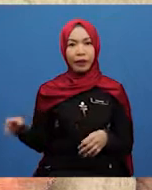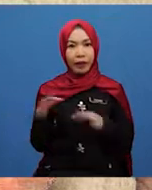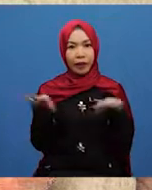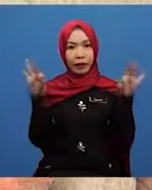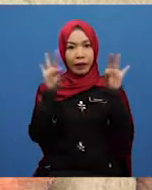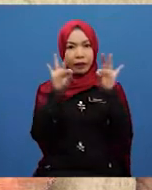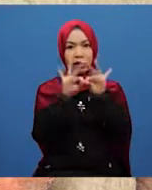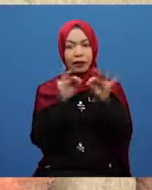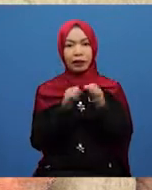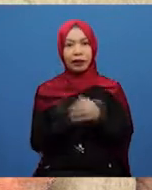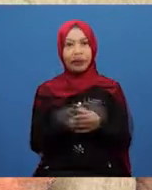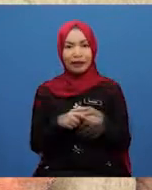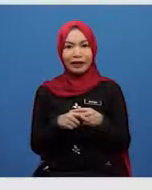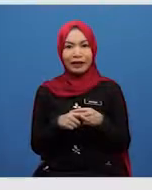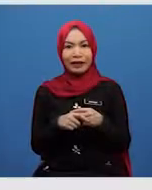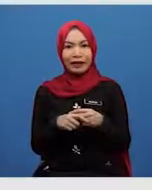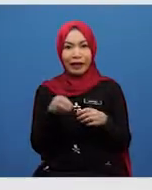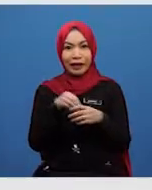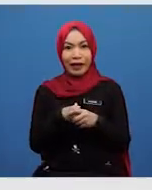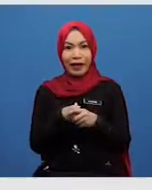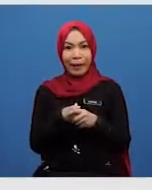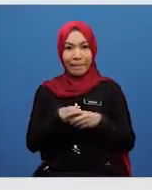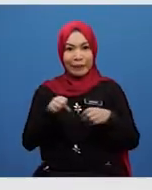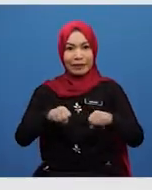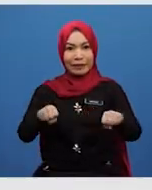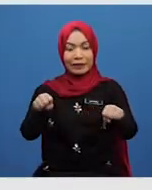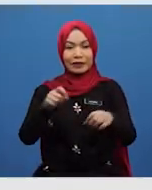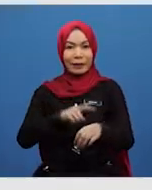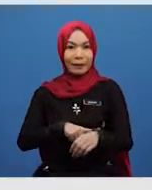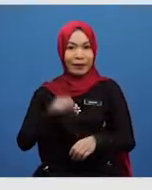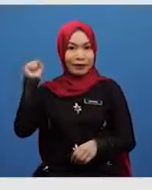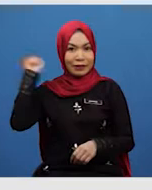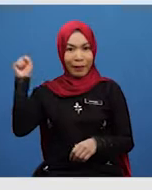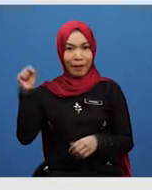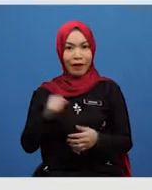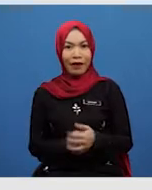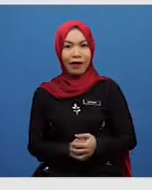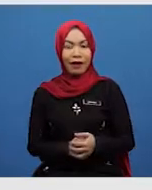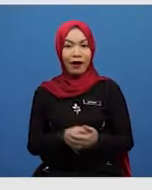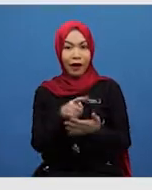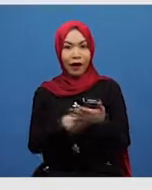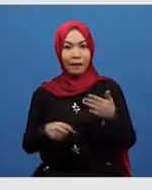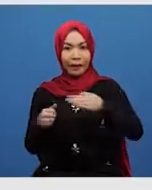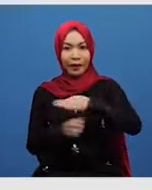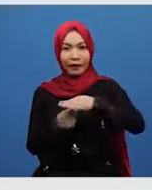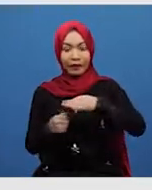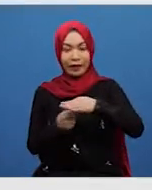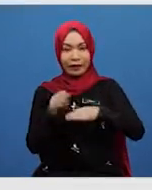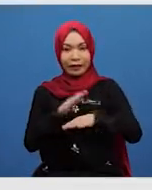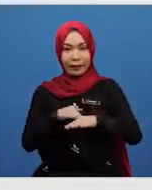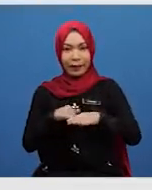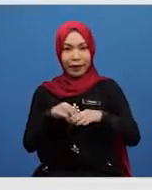sistem pentaksiran disapa persoalannya Apakah yang menjadi keras kepada